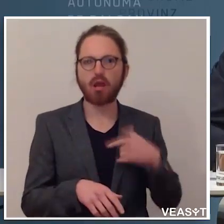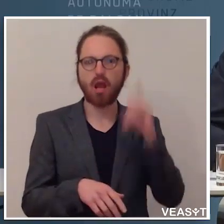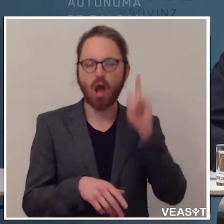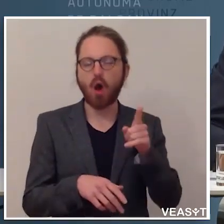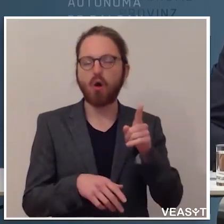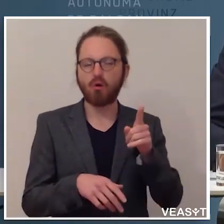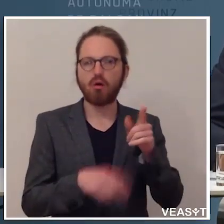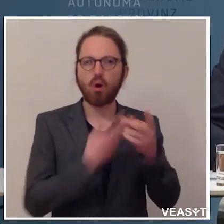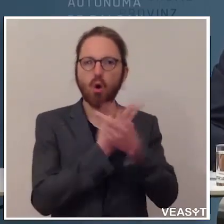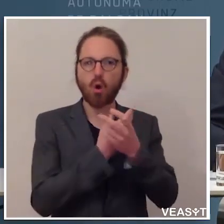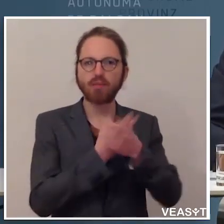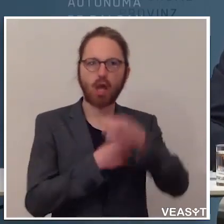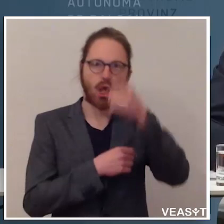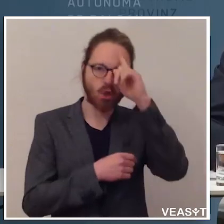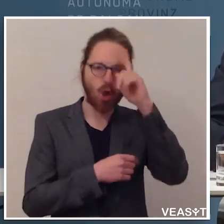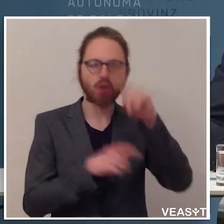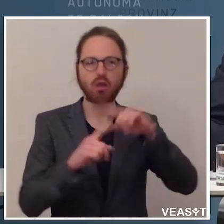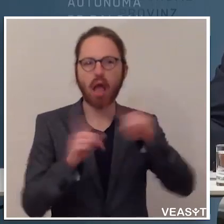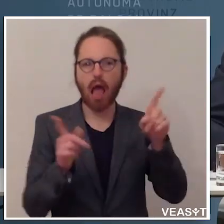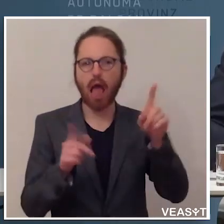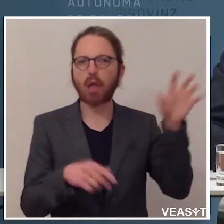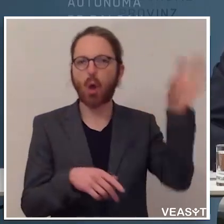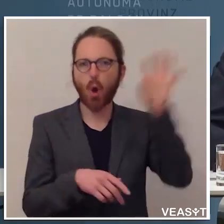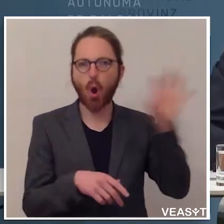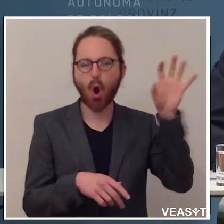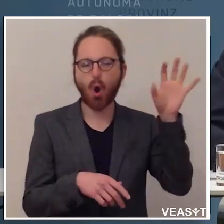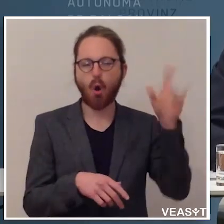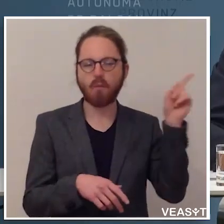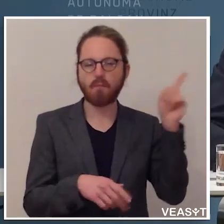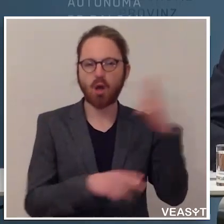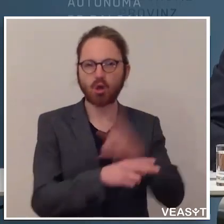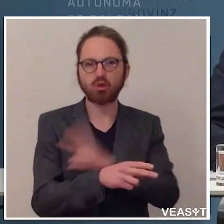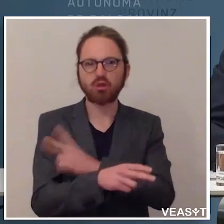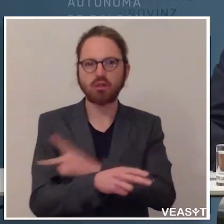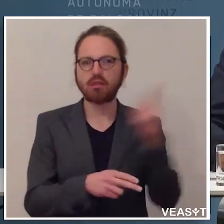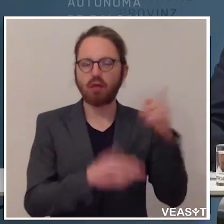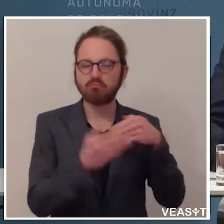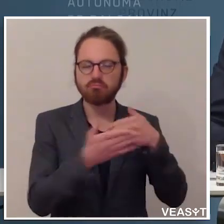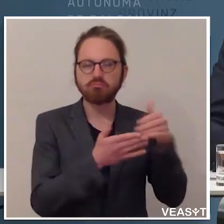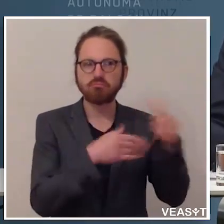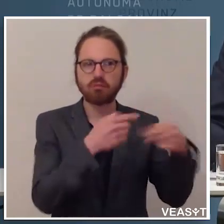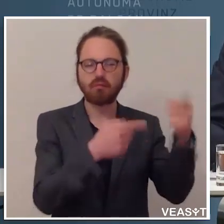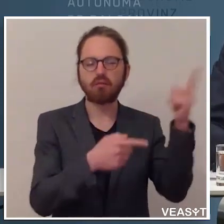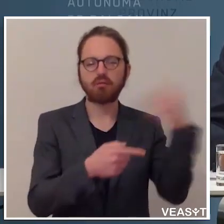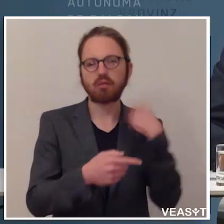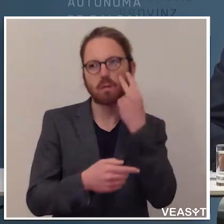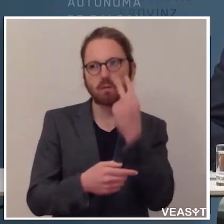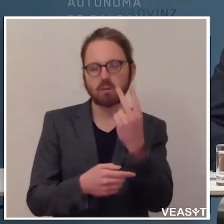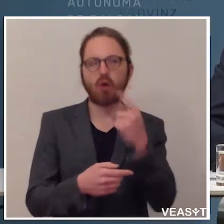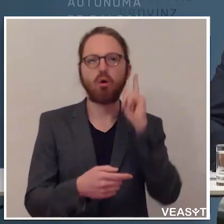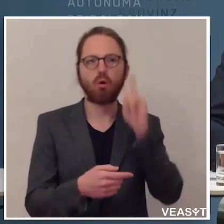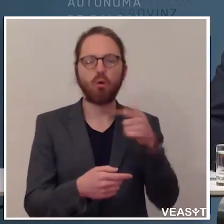Österreich, Deutschland, in anderen europäischen Staaten an Vorgangsweisen vorhanden ist, bewertet und versucht,